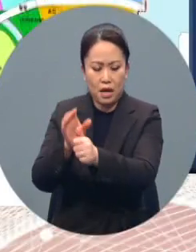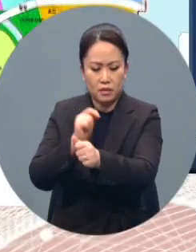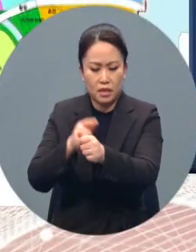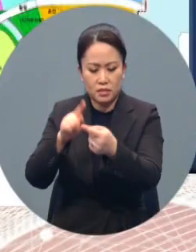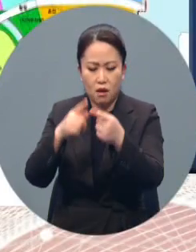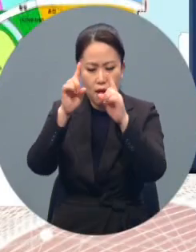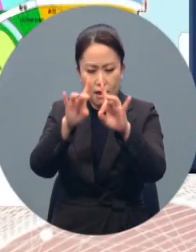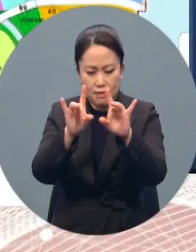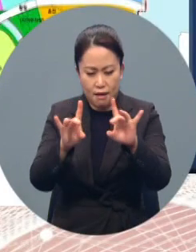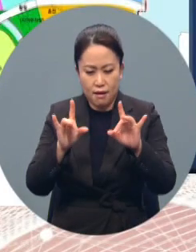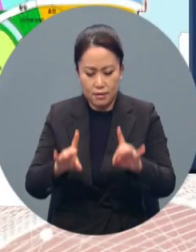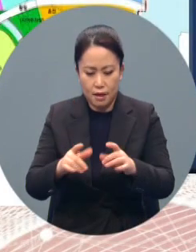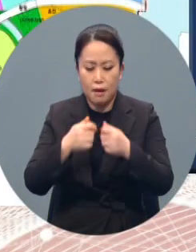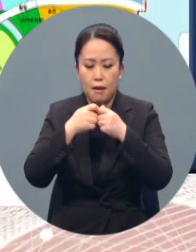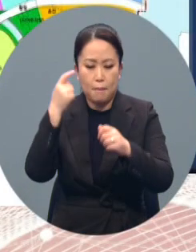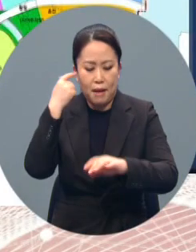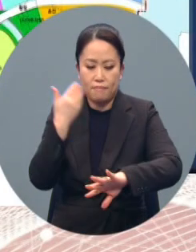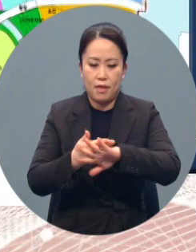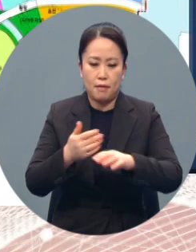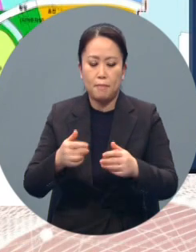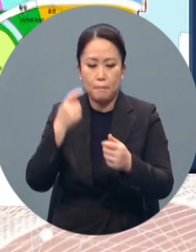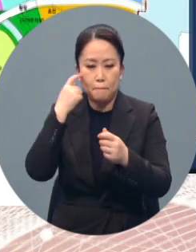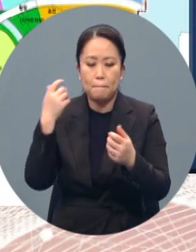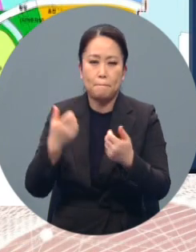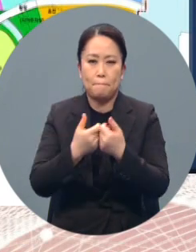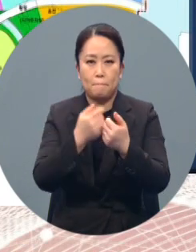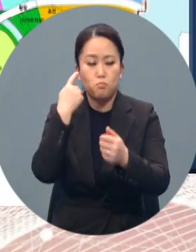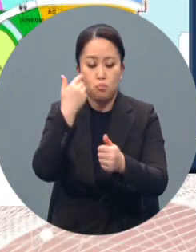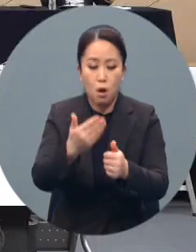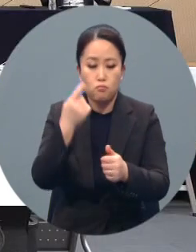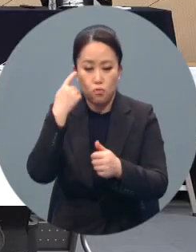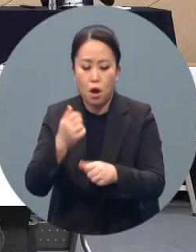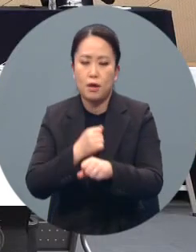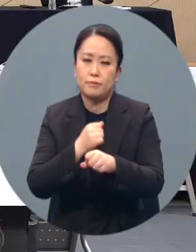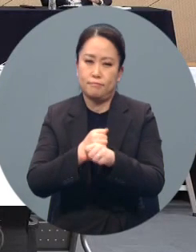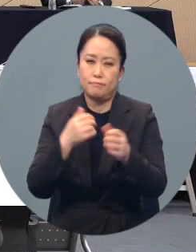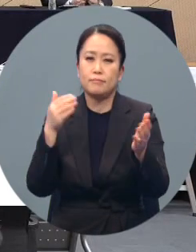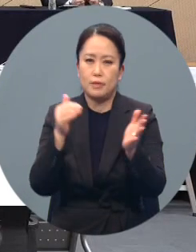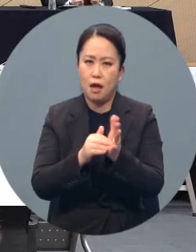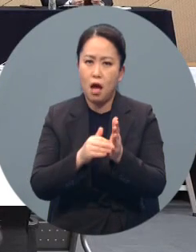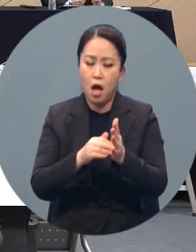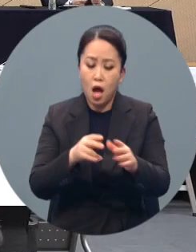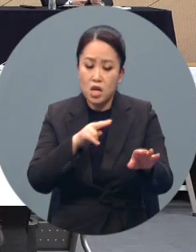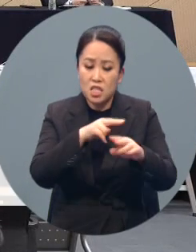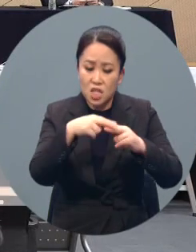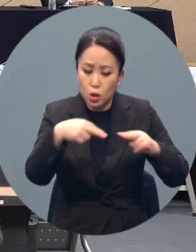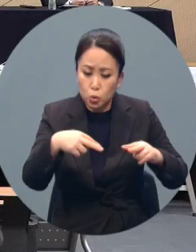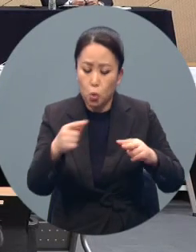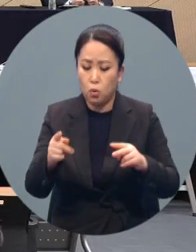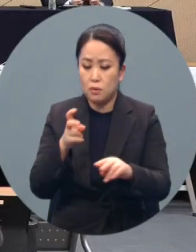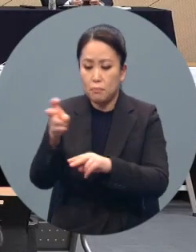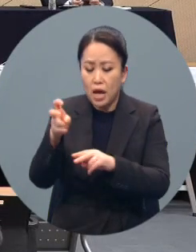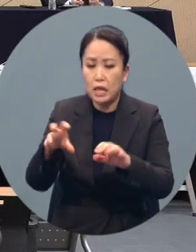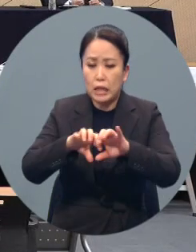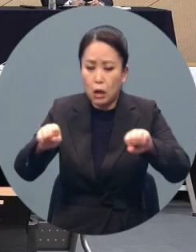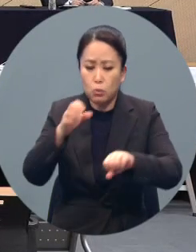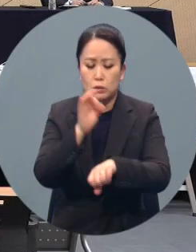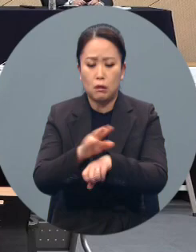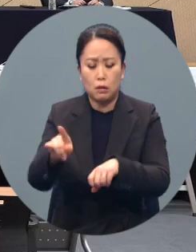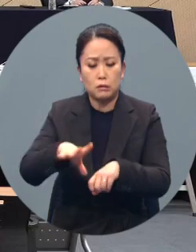반박했습니다. 철도와 시설을 분리하는 사업이 유례가 없고 국토부 유권 해석상 문제가 없다는